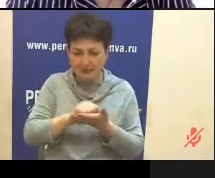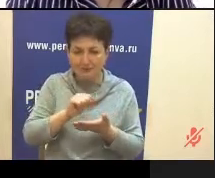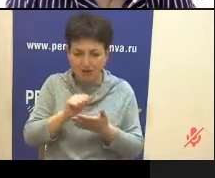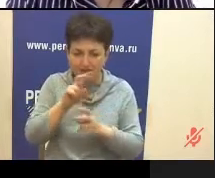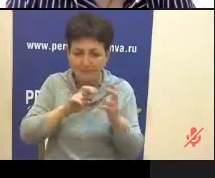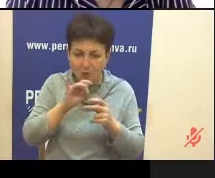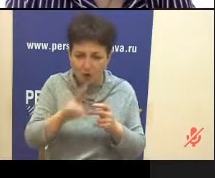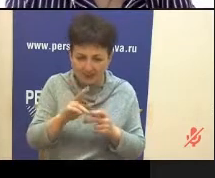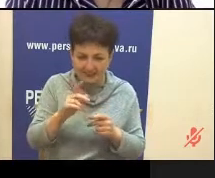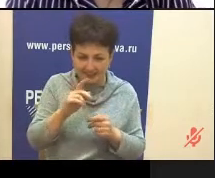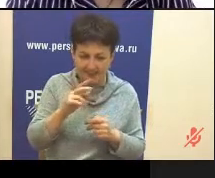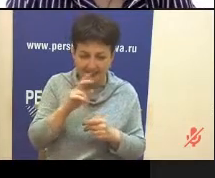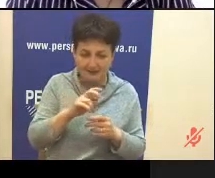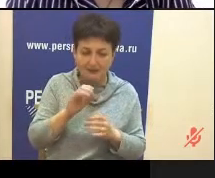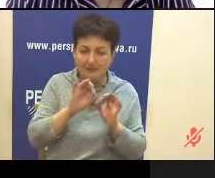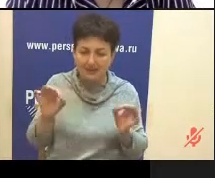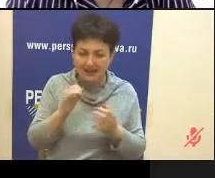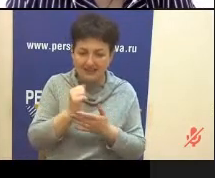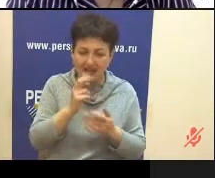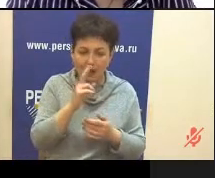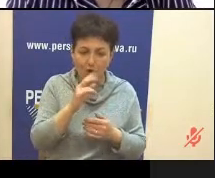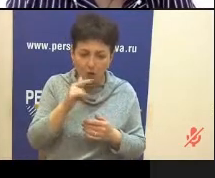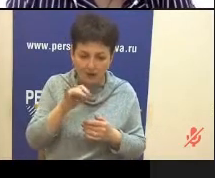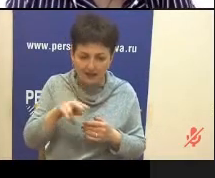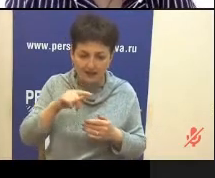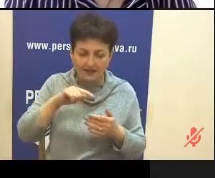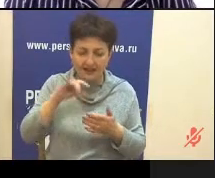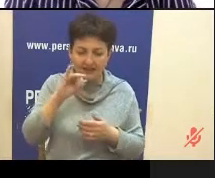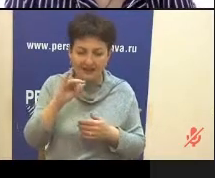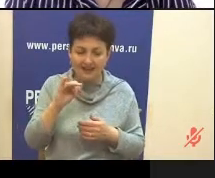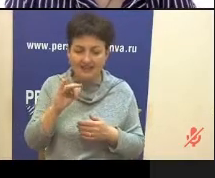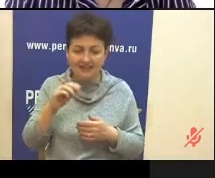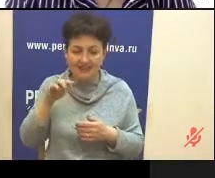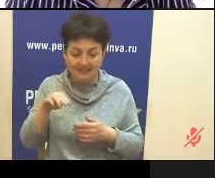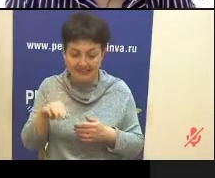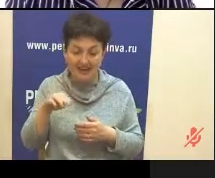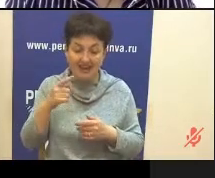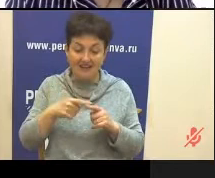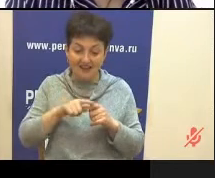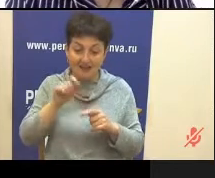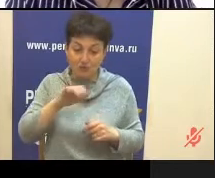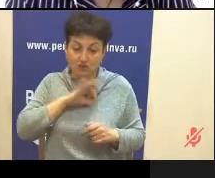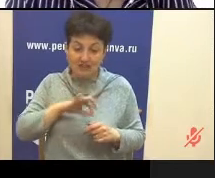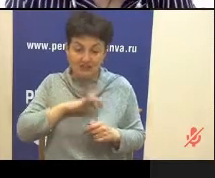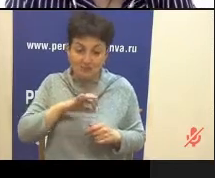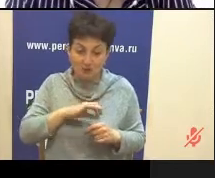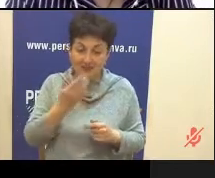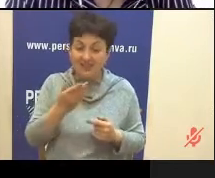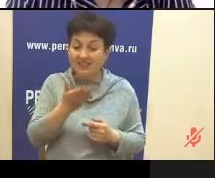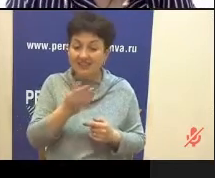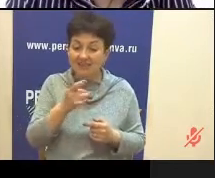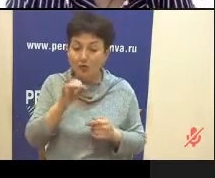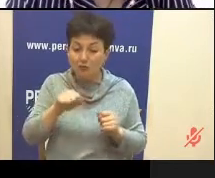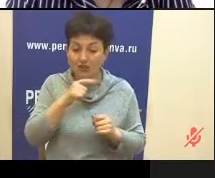в поисковике найти. Это прекрасный ресурс kogal.it, который вы можете использовать. Его